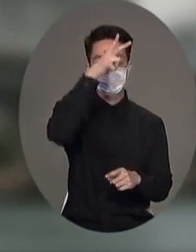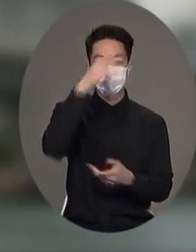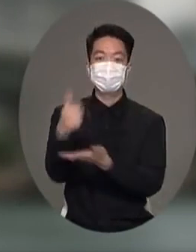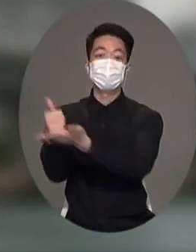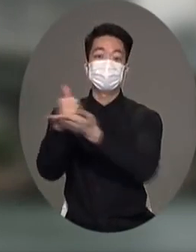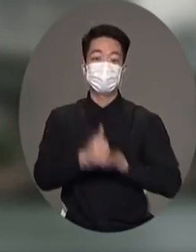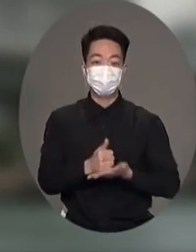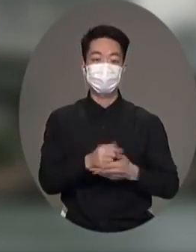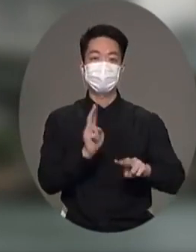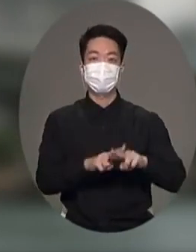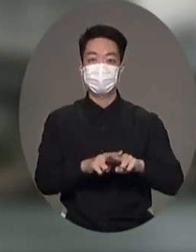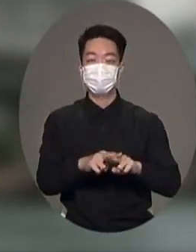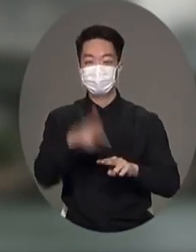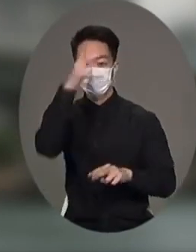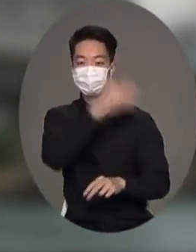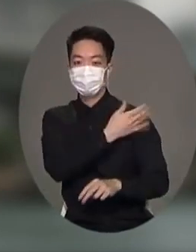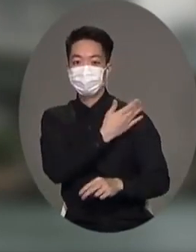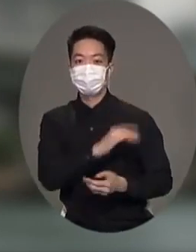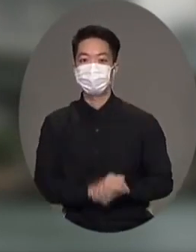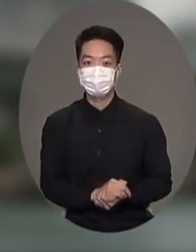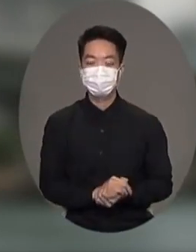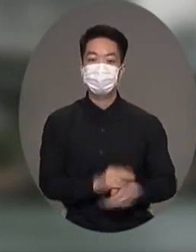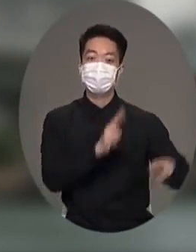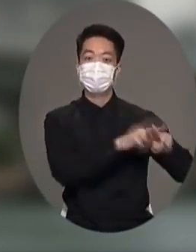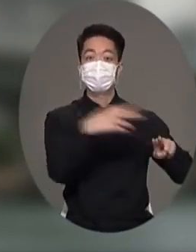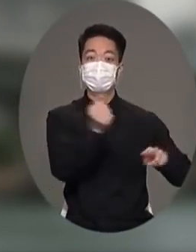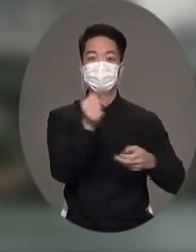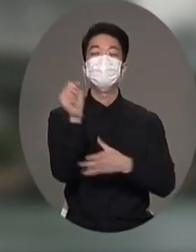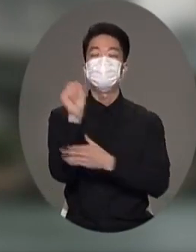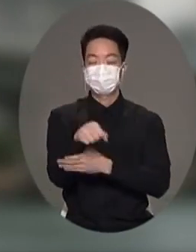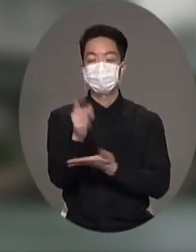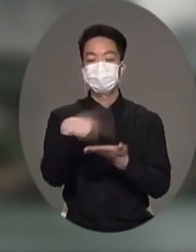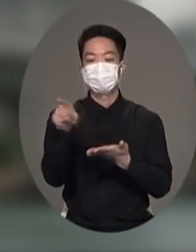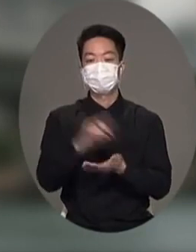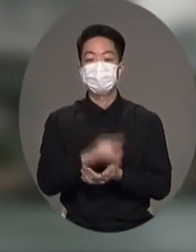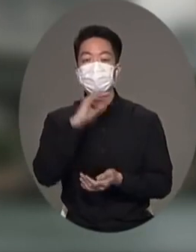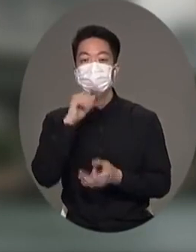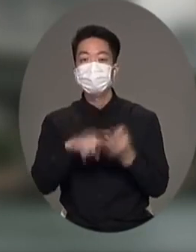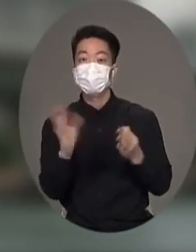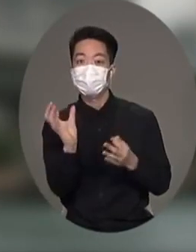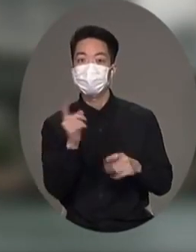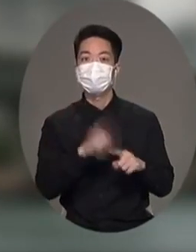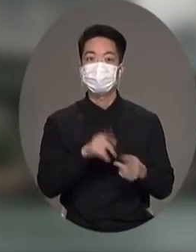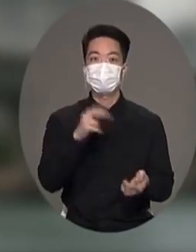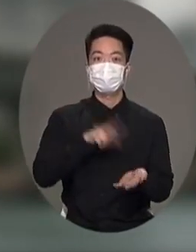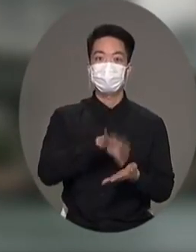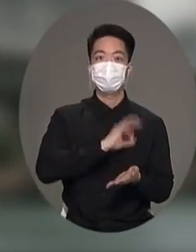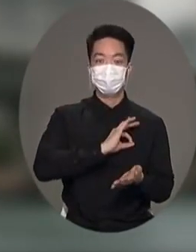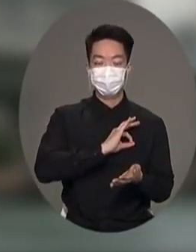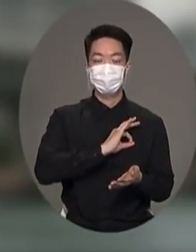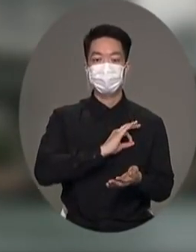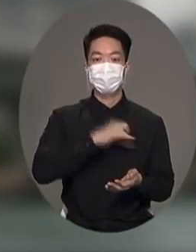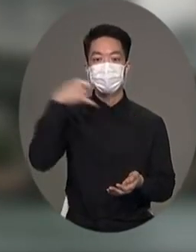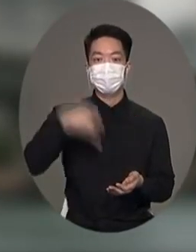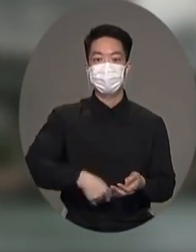下，並由中共最高領導層拍板。如果黃柳權出席立法會下星期一舉行的國